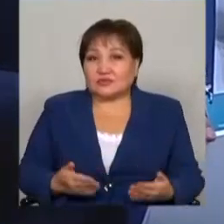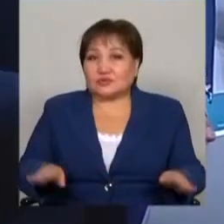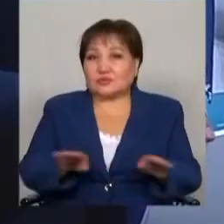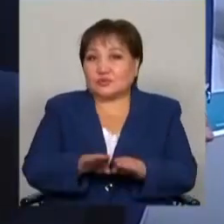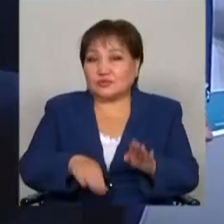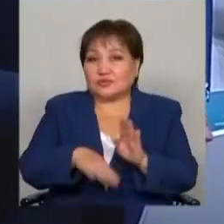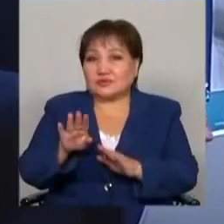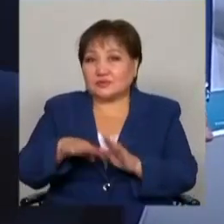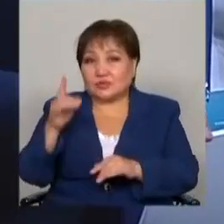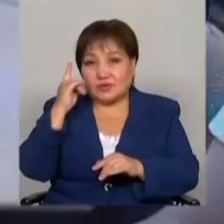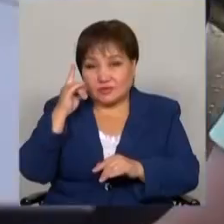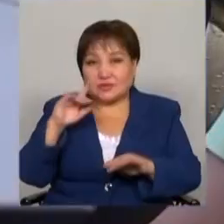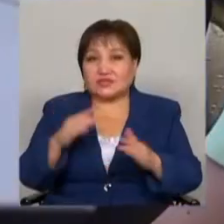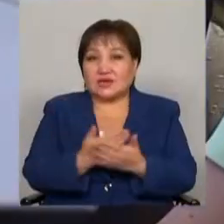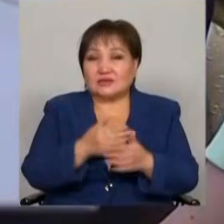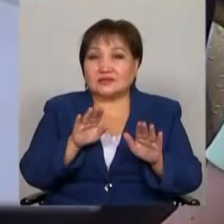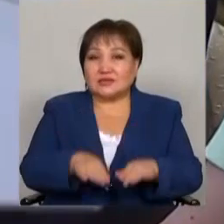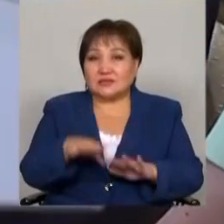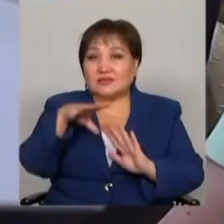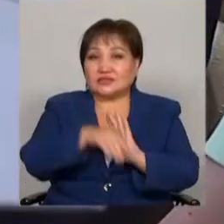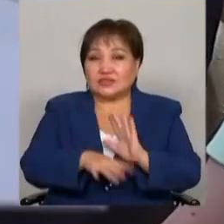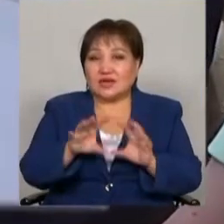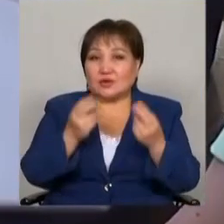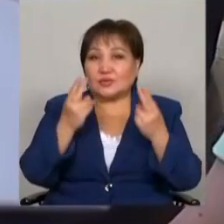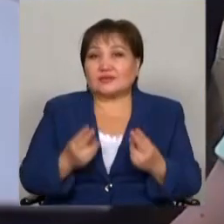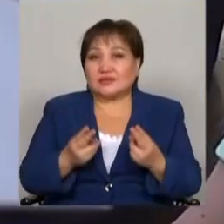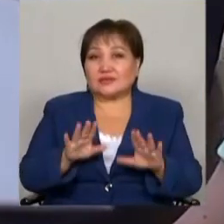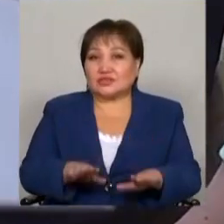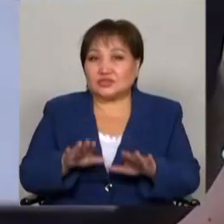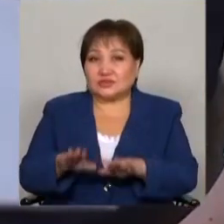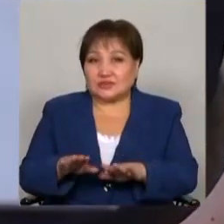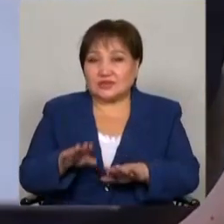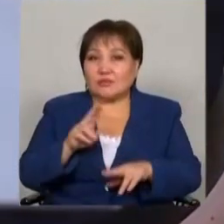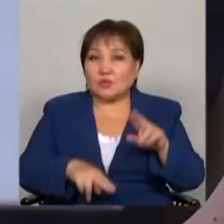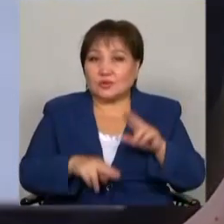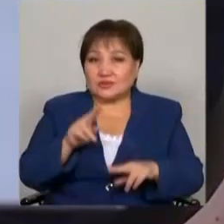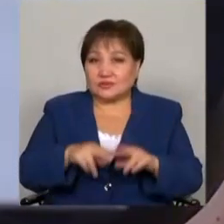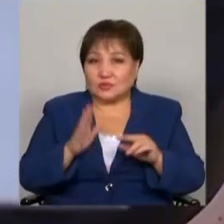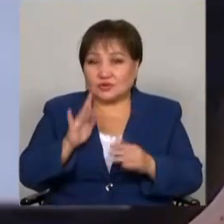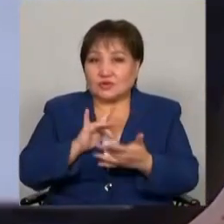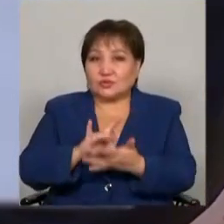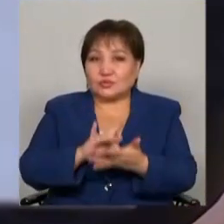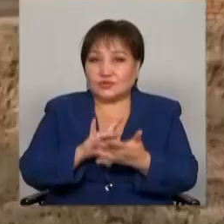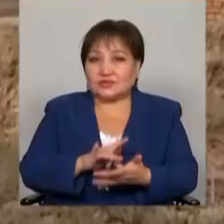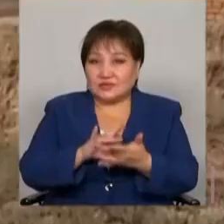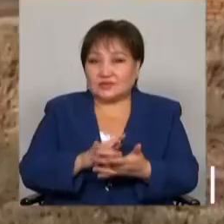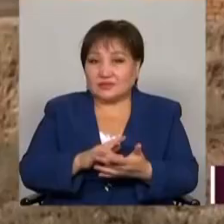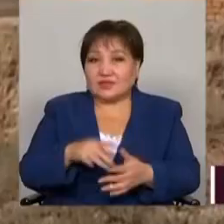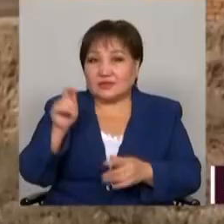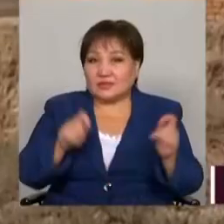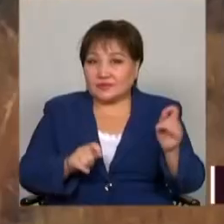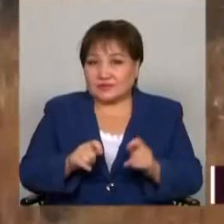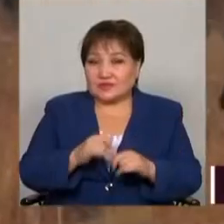Жаңа нысандар, солардың ішінде әлеуметтік кешендер бой көтереді. Туристік әлеуеті артады.